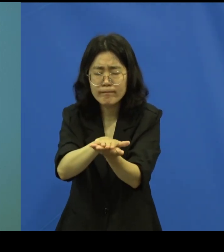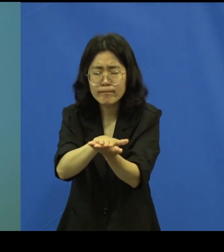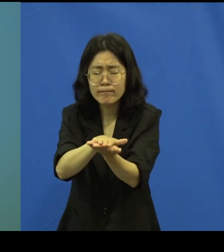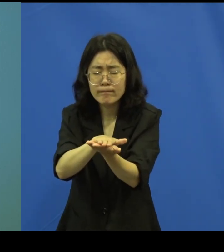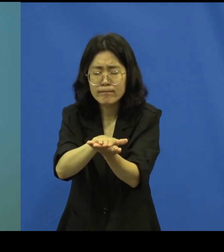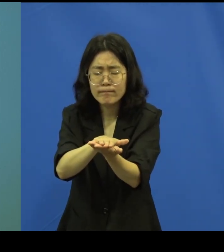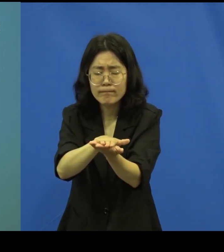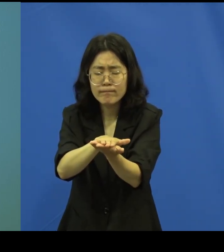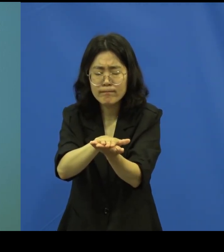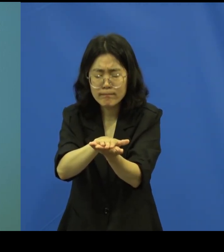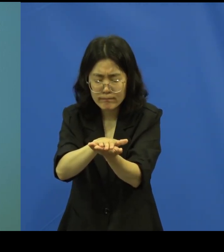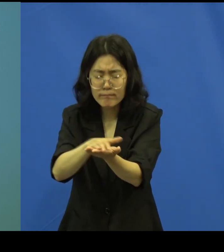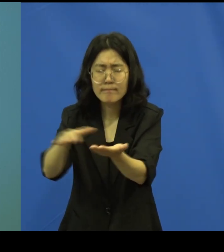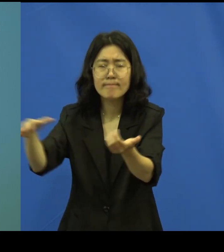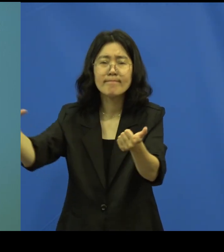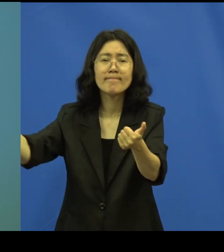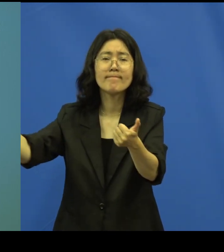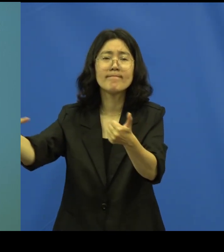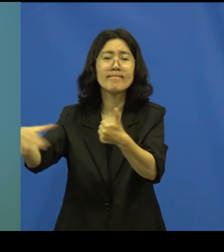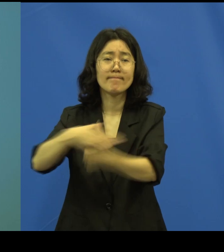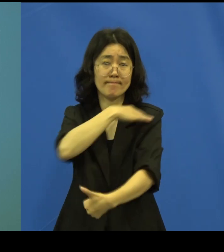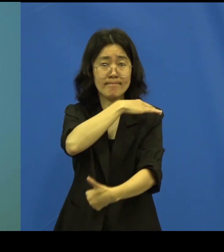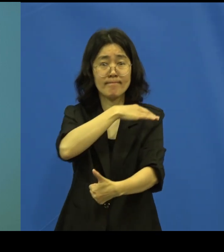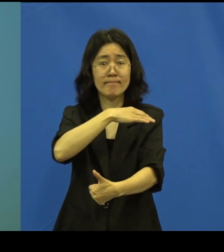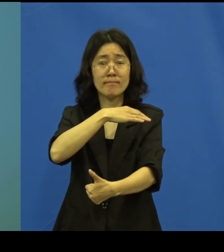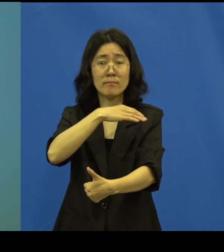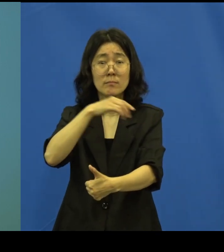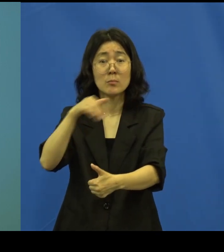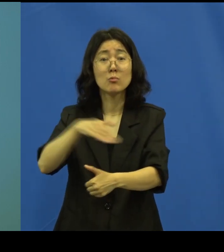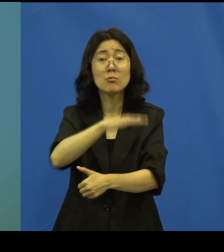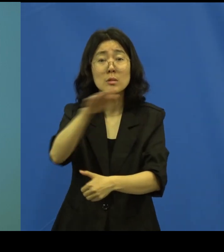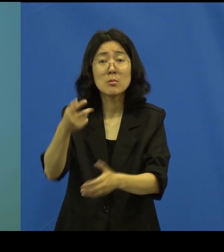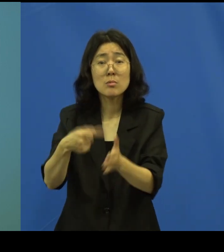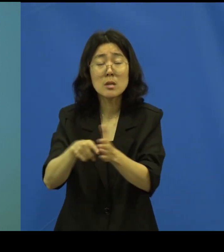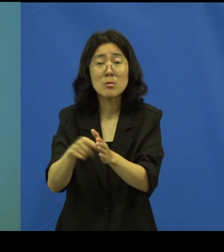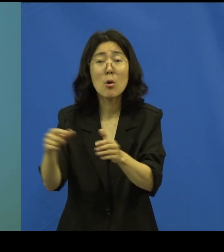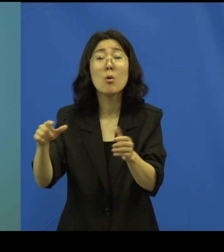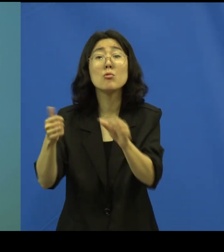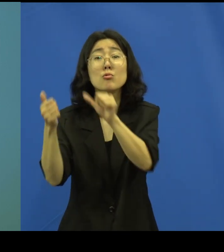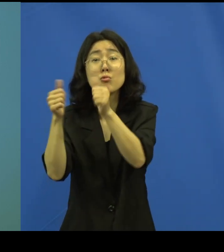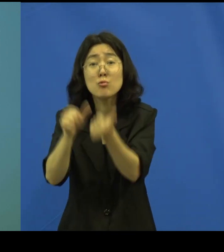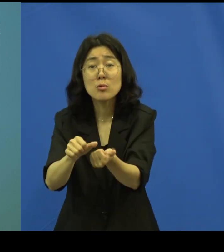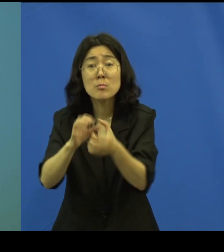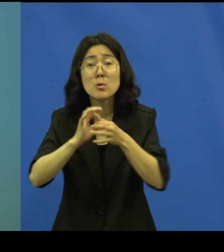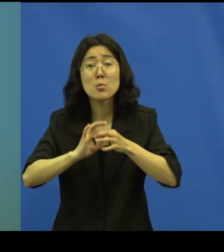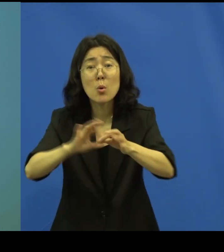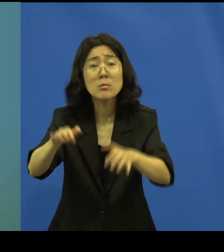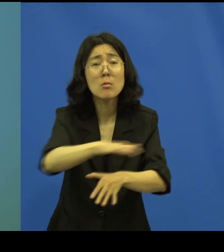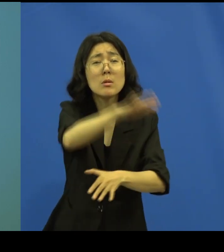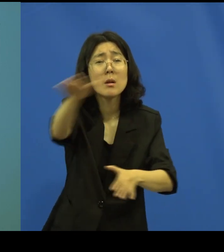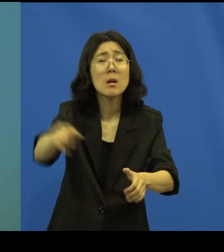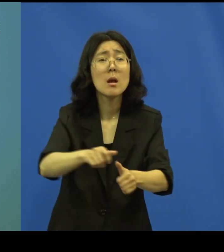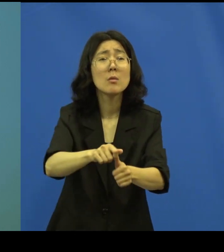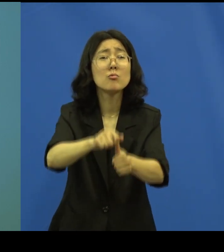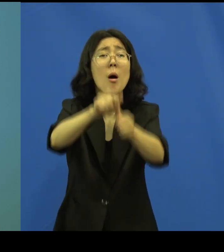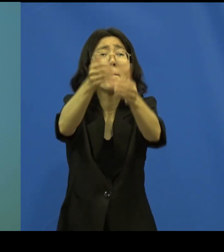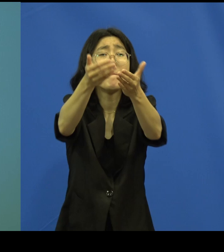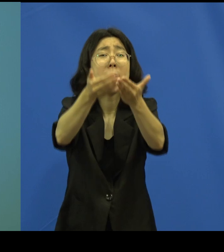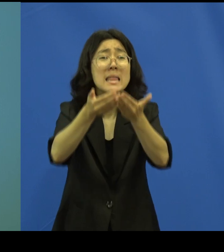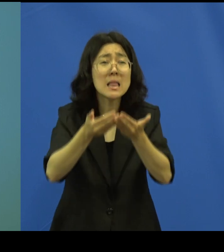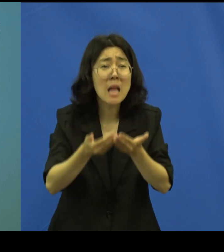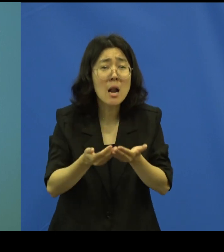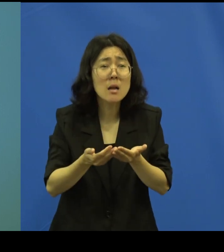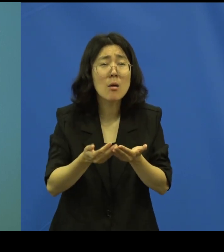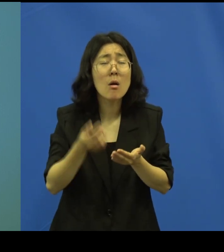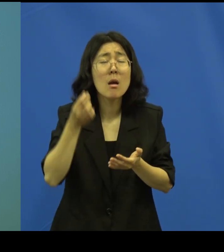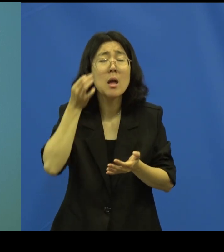어린 양이 되셔서 목배임을 당한 그 어린 양이 우리를 위해 죽으심으로 우리를 구원하신 그 은혜를 발견하면요 노래가 터지게